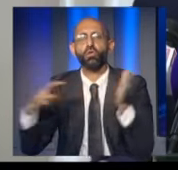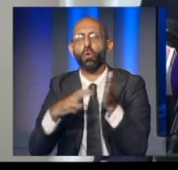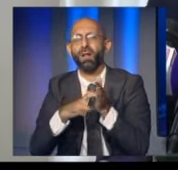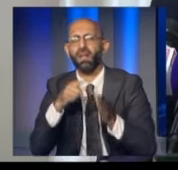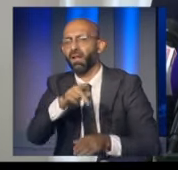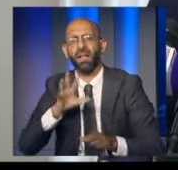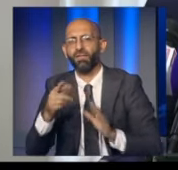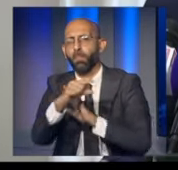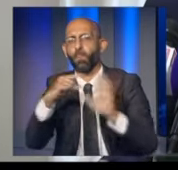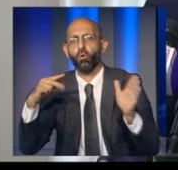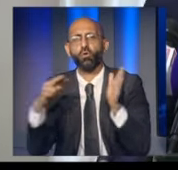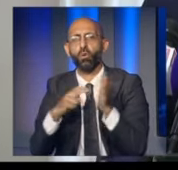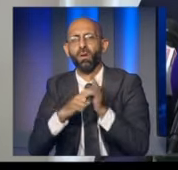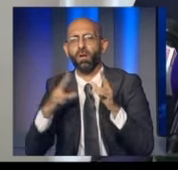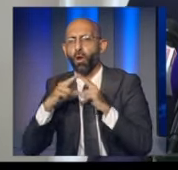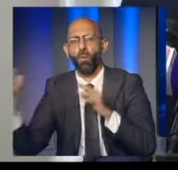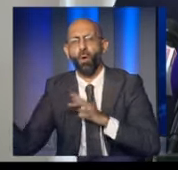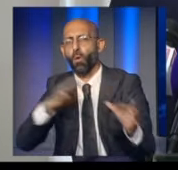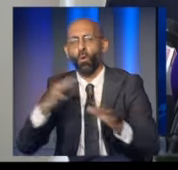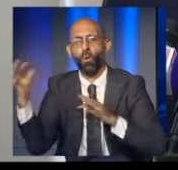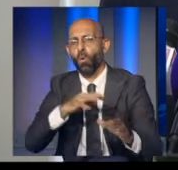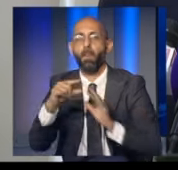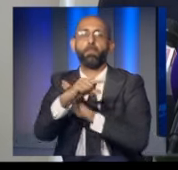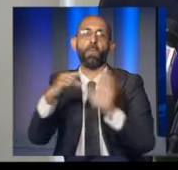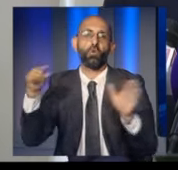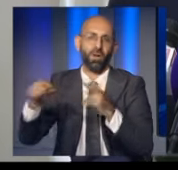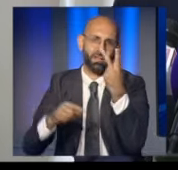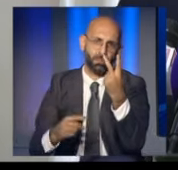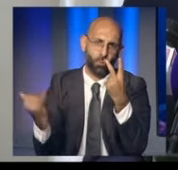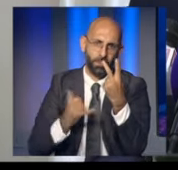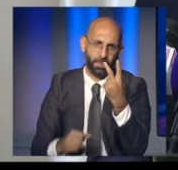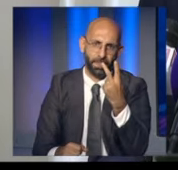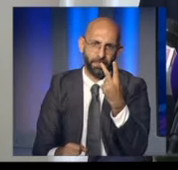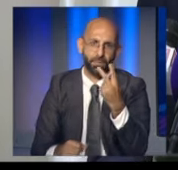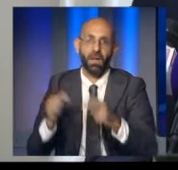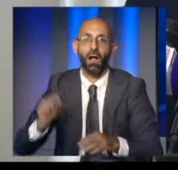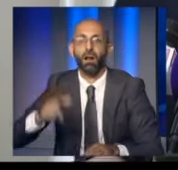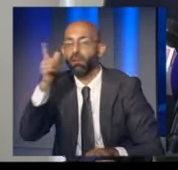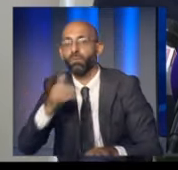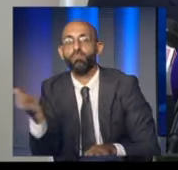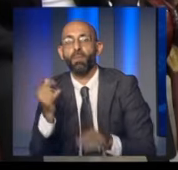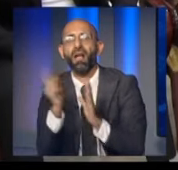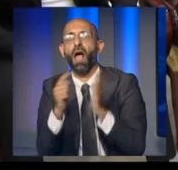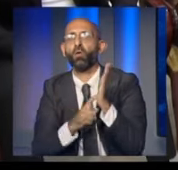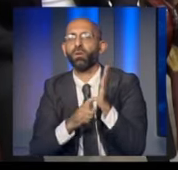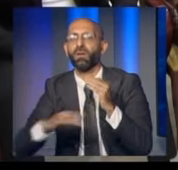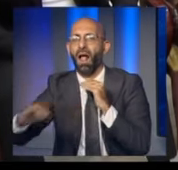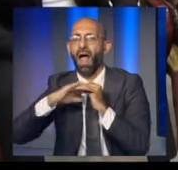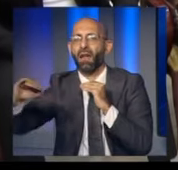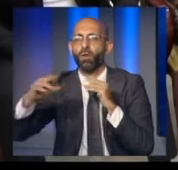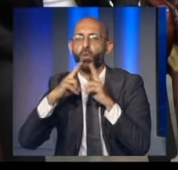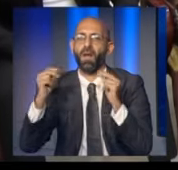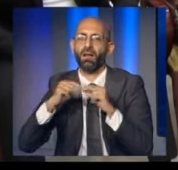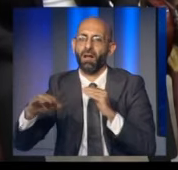الأولى، داعيا إلى ضرورة معالجة ملف النازحين السوريين من خلال الحوار المباشر. بدوره